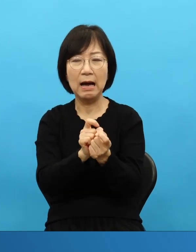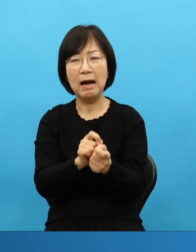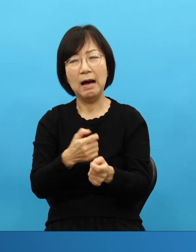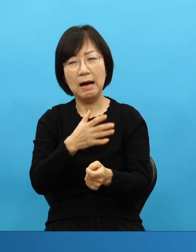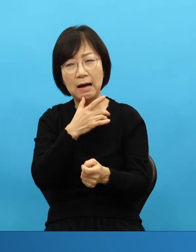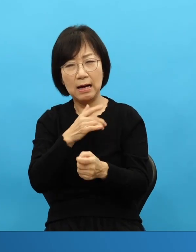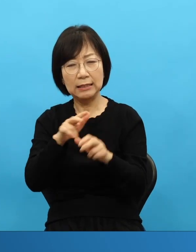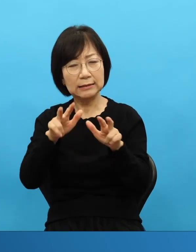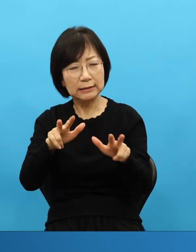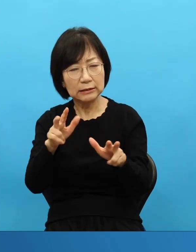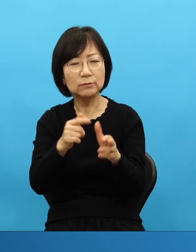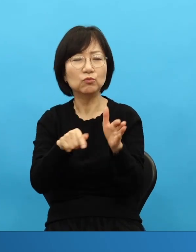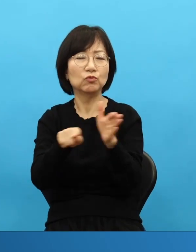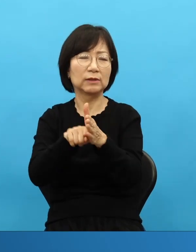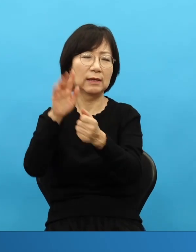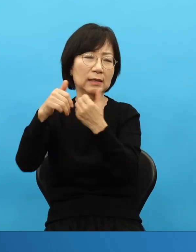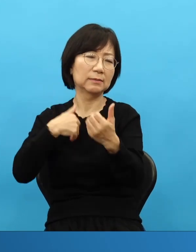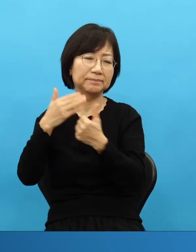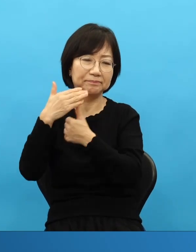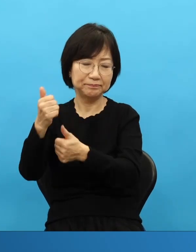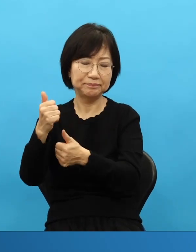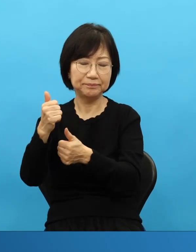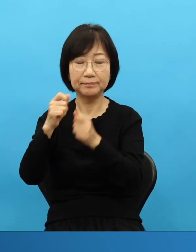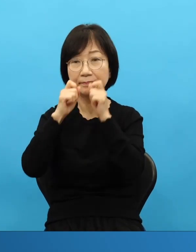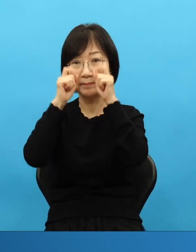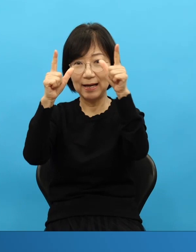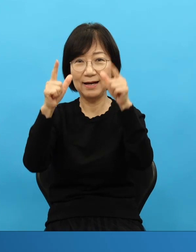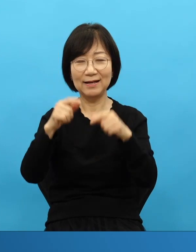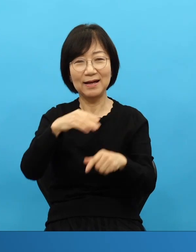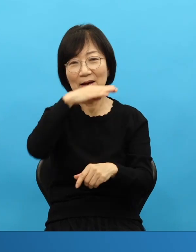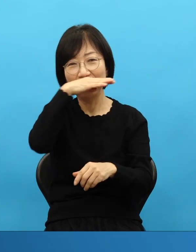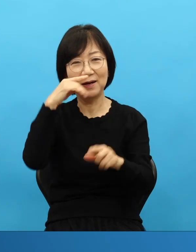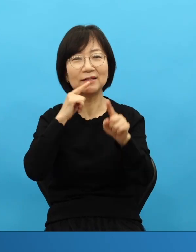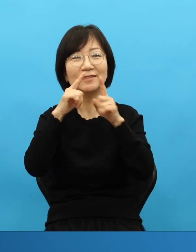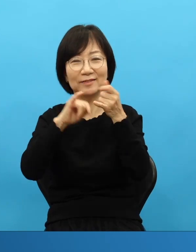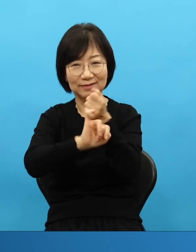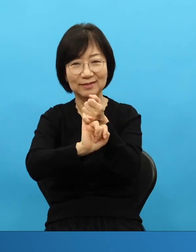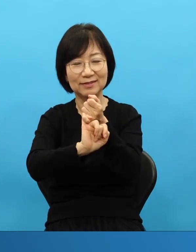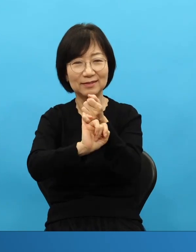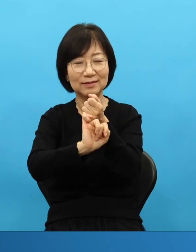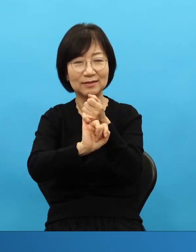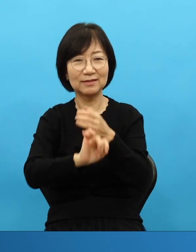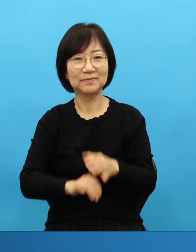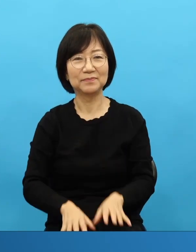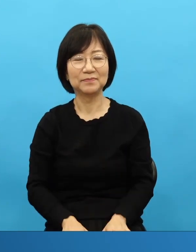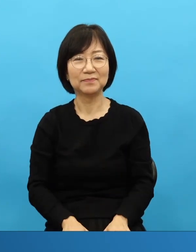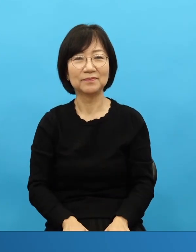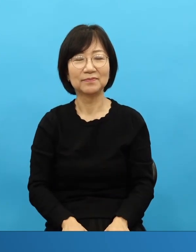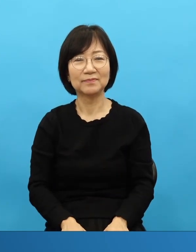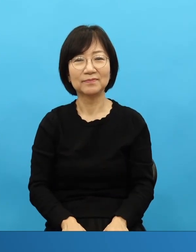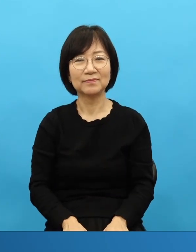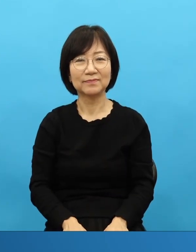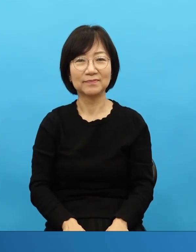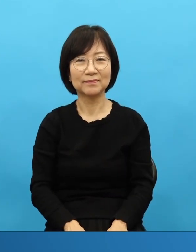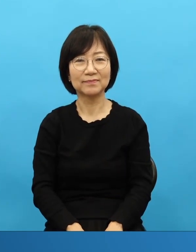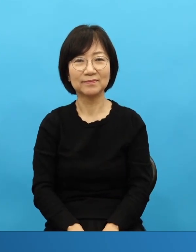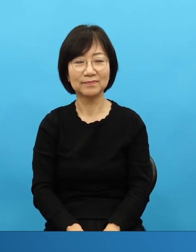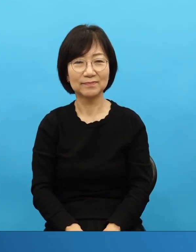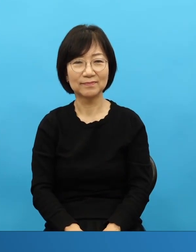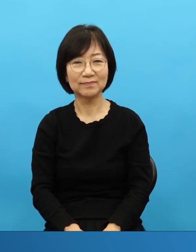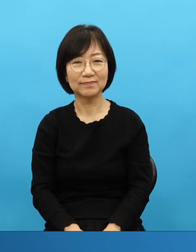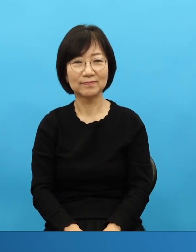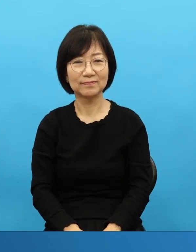this. 정확한 언약 잡는 방법입니다. Finding that is the way to find the accurate covenant. 이때를 위하여. It's for a time such as 그러면요.